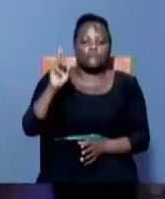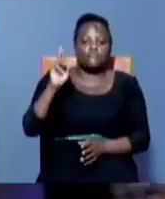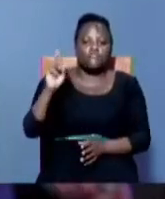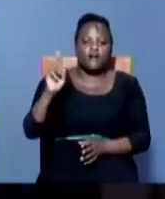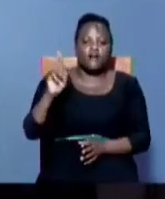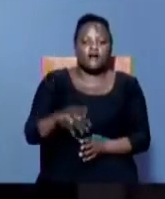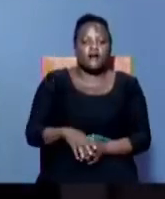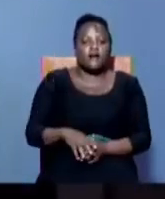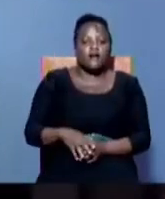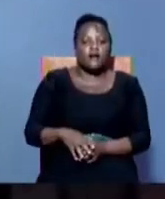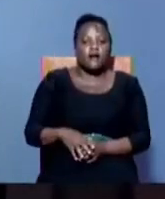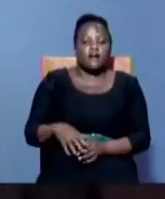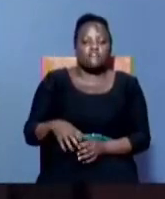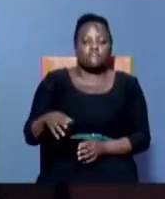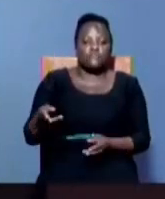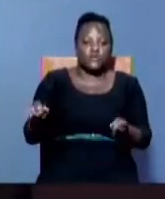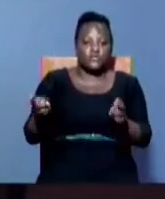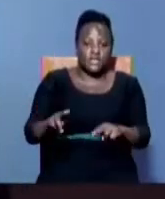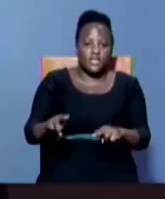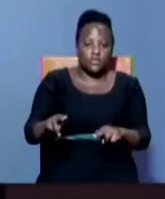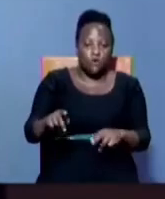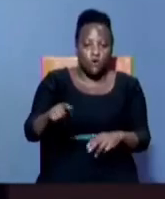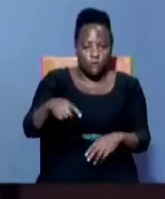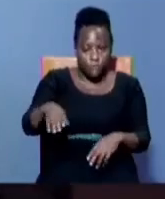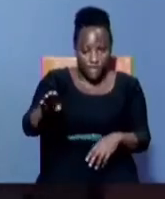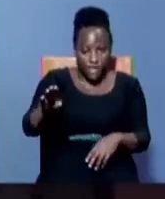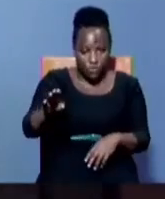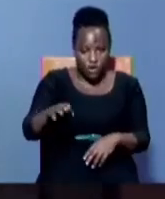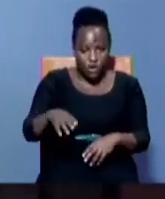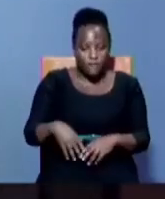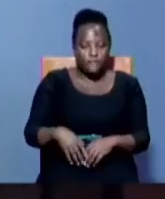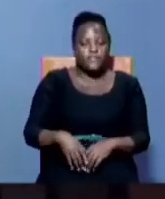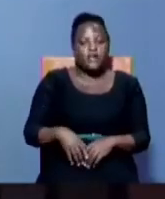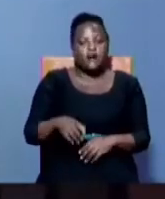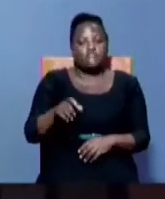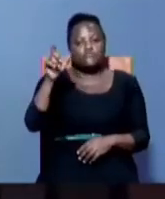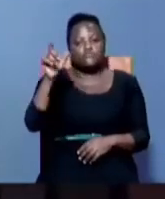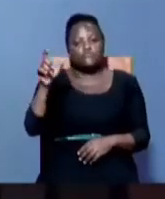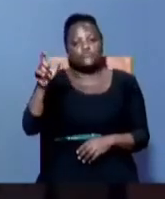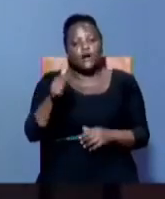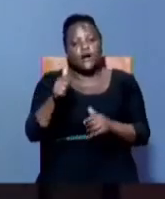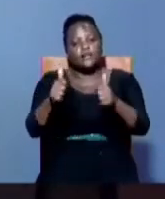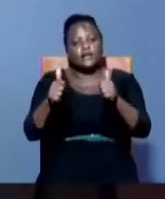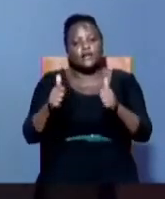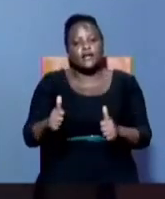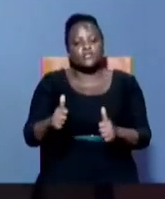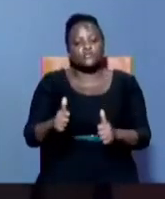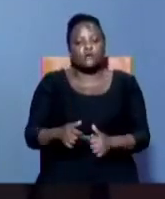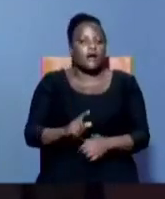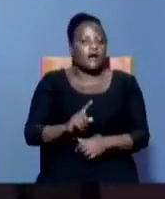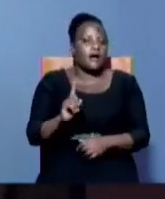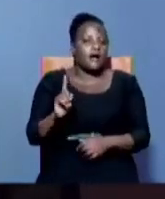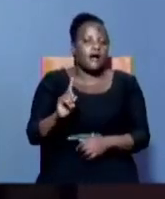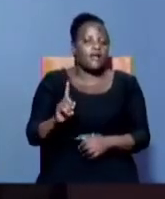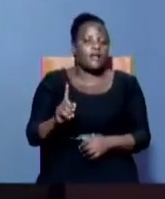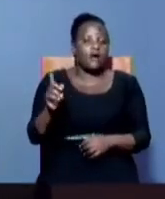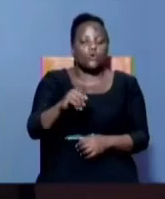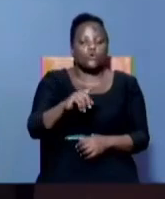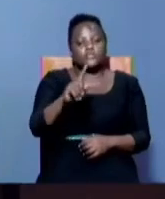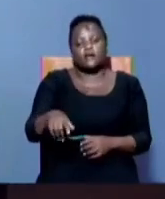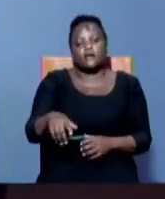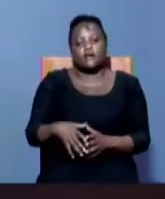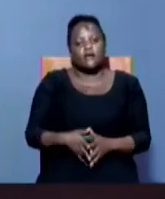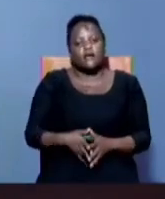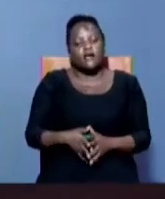Halafu washtakiwa wamepelekwa pale. Halafu mtu akatangazwa amehesabiwa haki, hana hatia. Halafu eti utoke